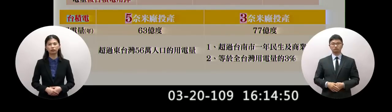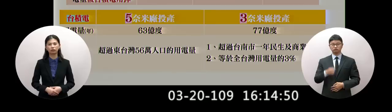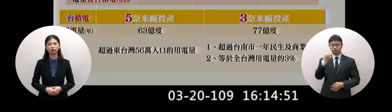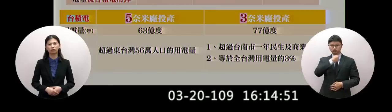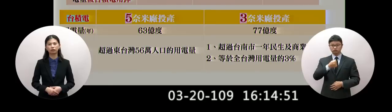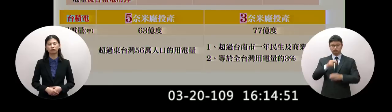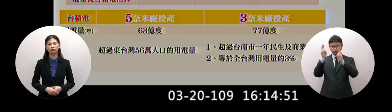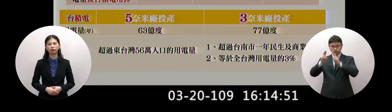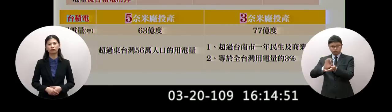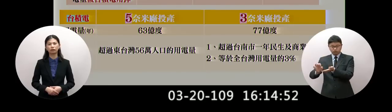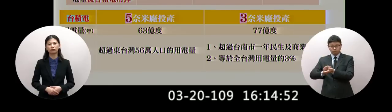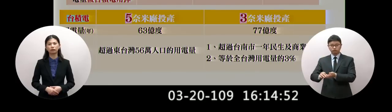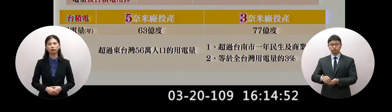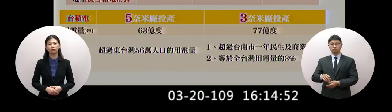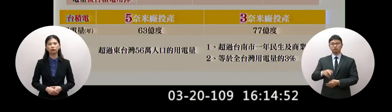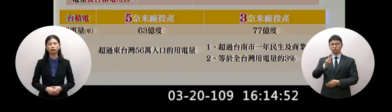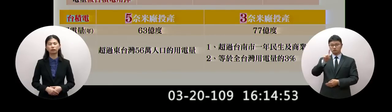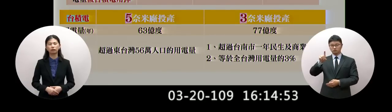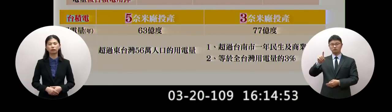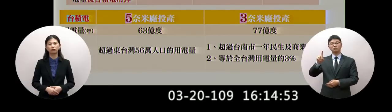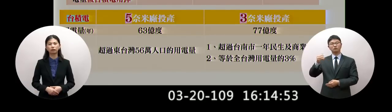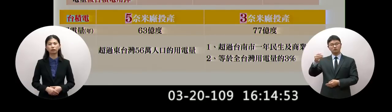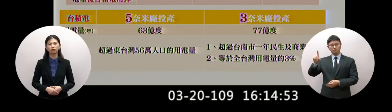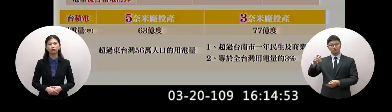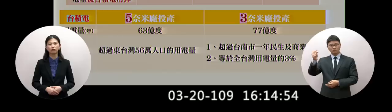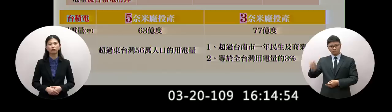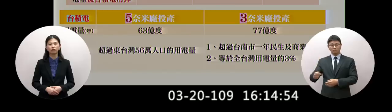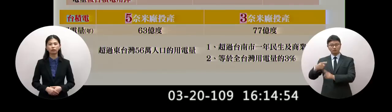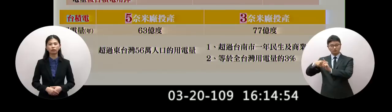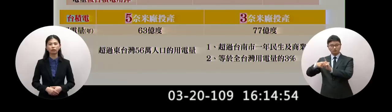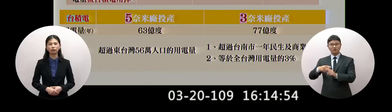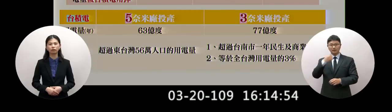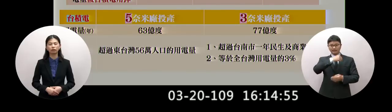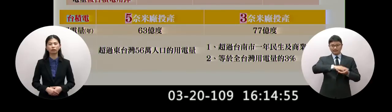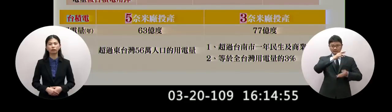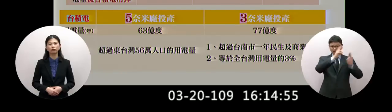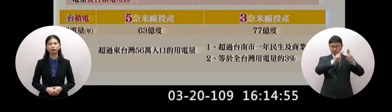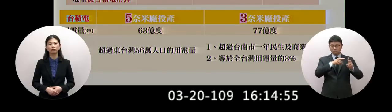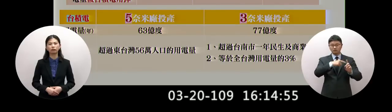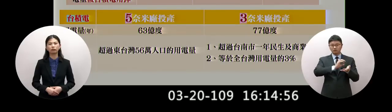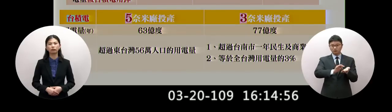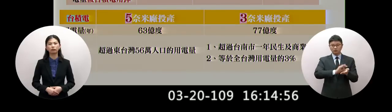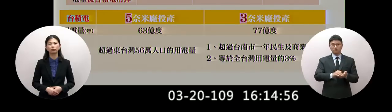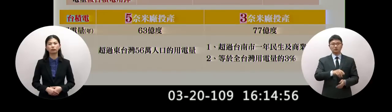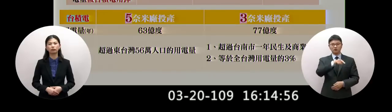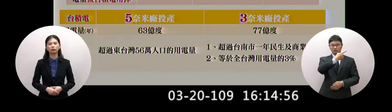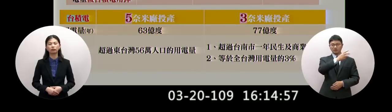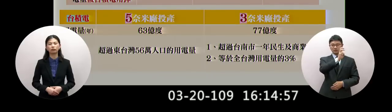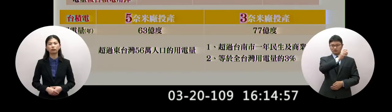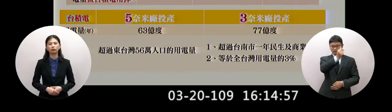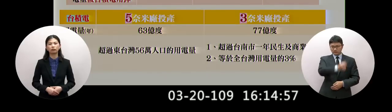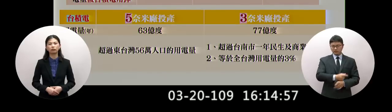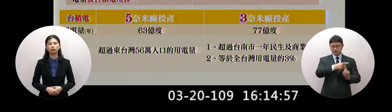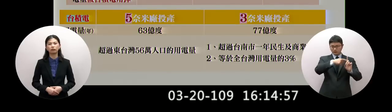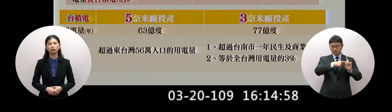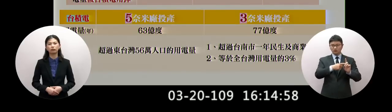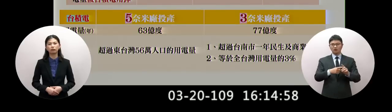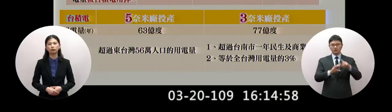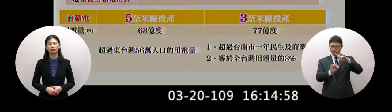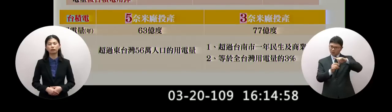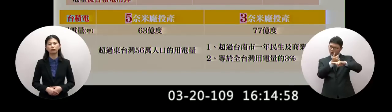湾的总用电量是2191亿度，台积电总用电量是130亿度，占比